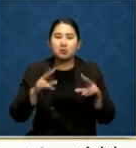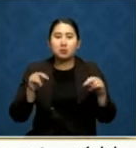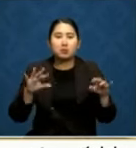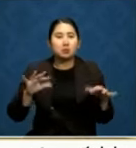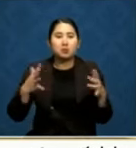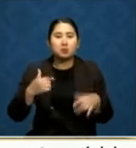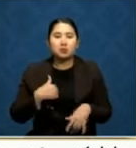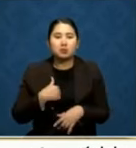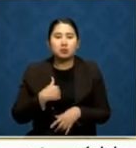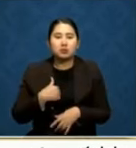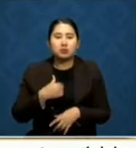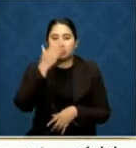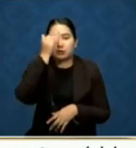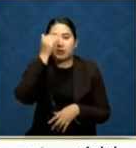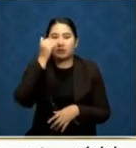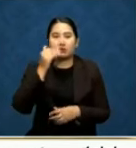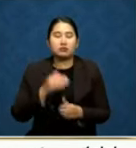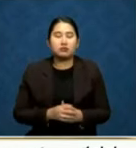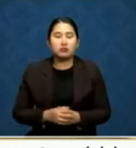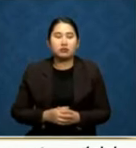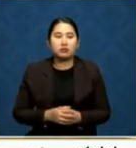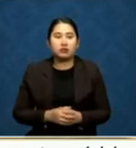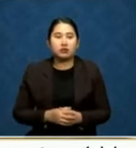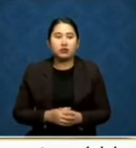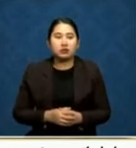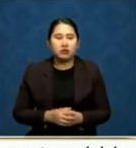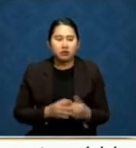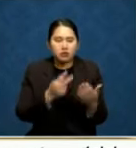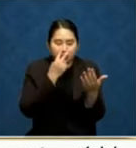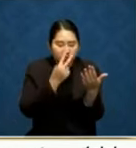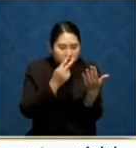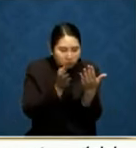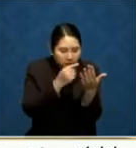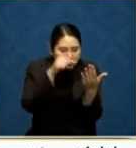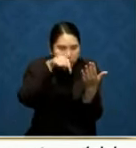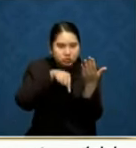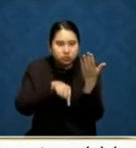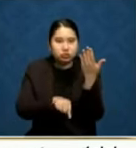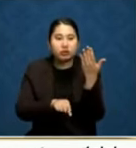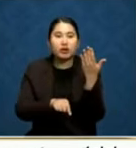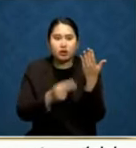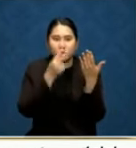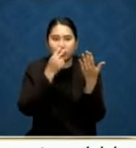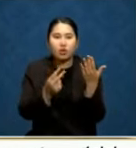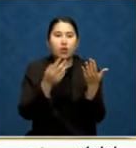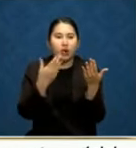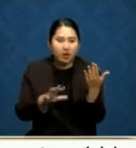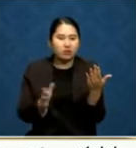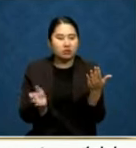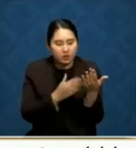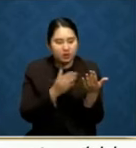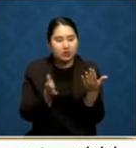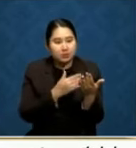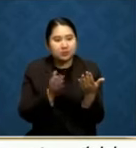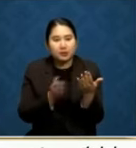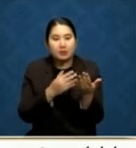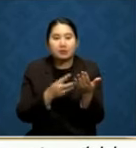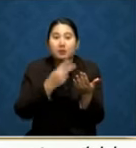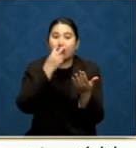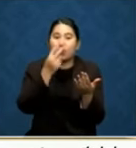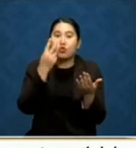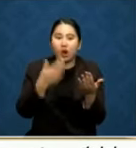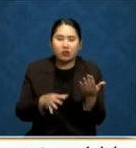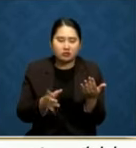ไมนุธบุีของผมไม่มี ไม่ใช่วผมดูไม่ลีเอีดพับแล้ับอีก พับอีก พับแล้ว